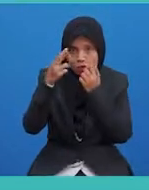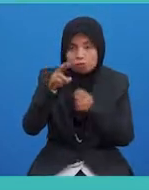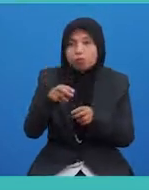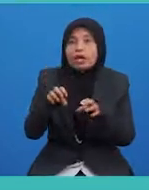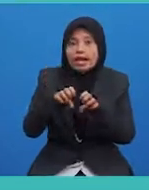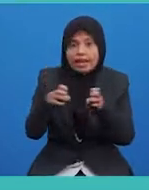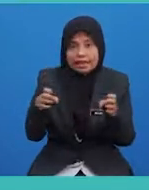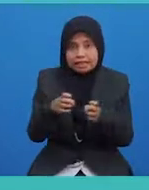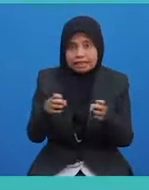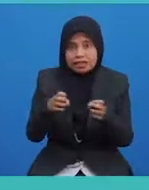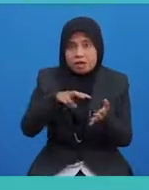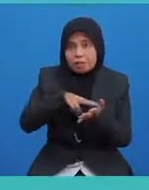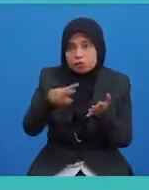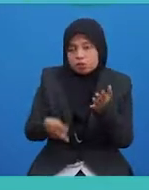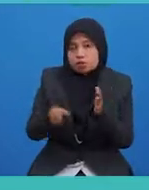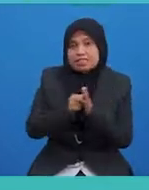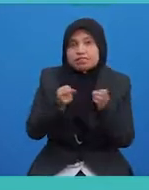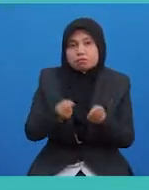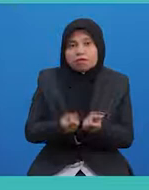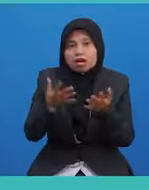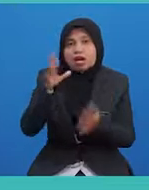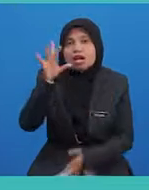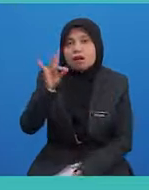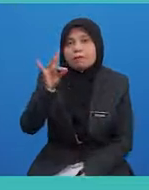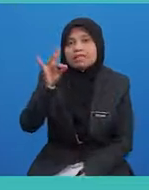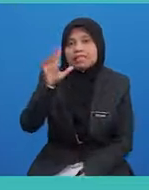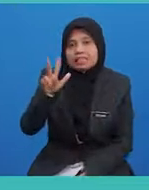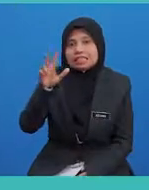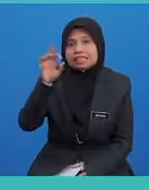99,409,000 hektar, iaitu menurun sebanyak